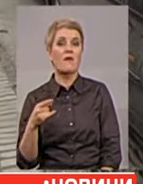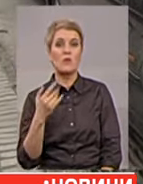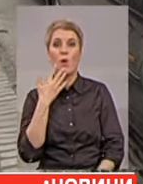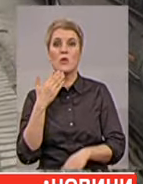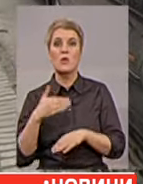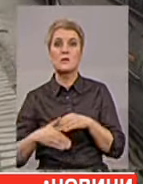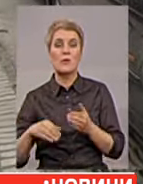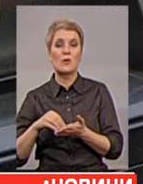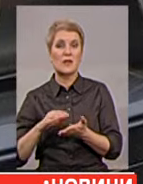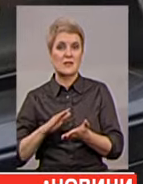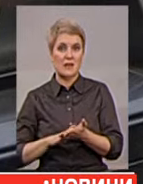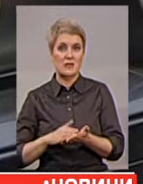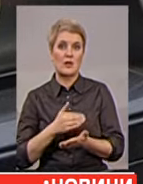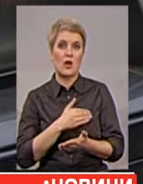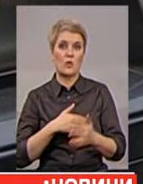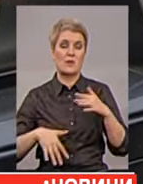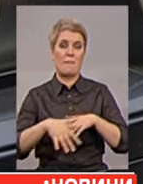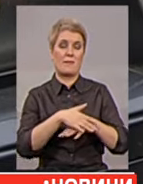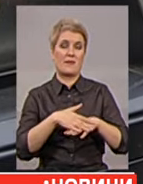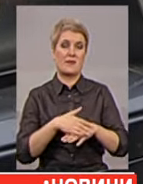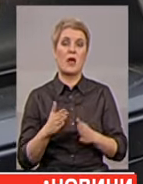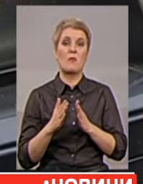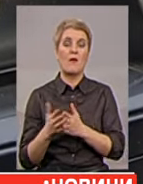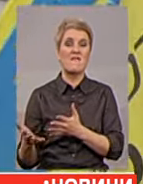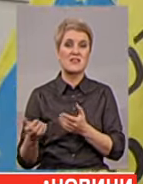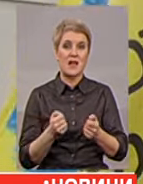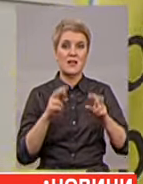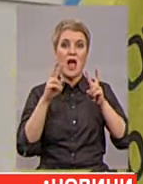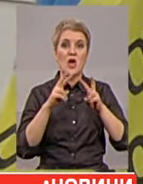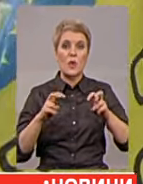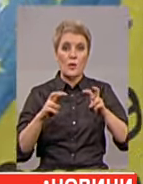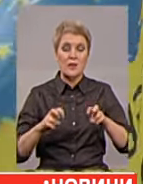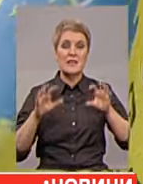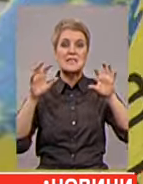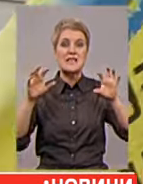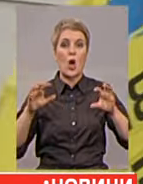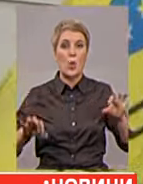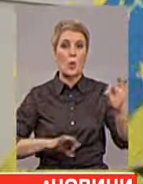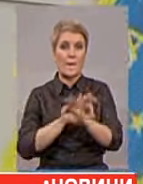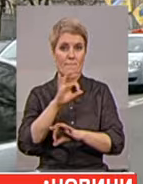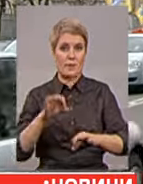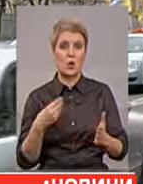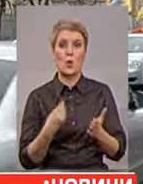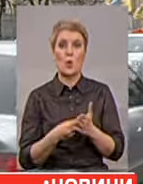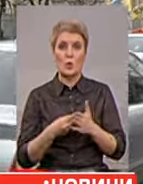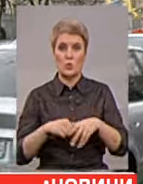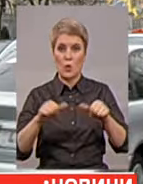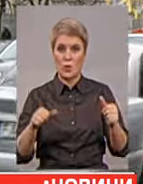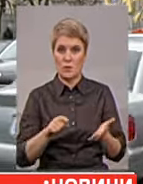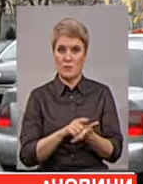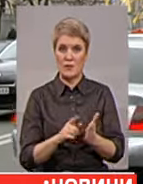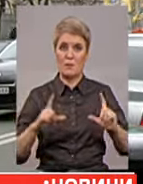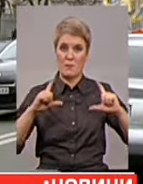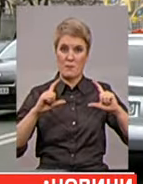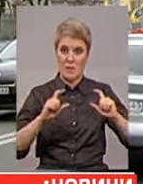припаркували свої машини. Хочуть, щоб профільний комітет узяв на розгляд їхній законопроект. Документ передбачає, що сума розмитнення буде менша і що